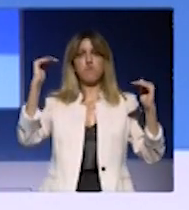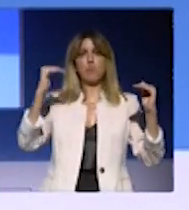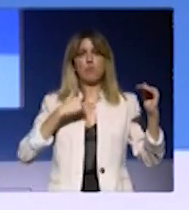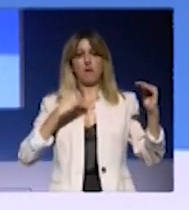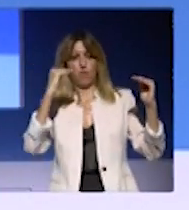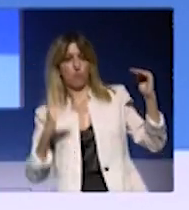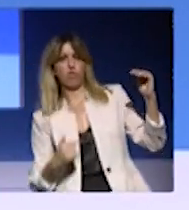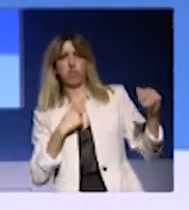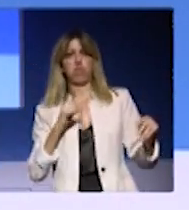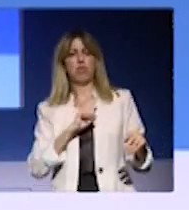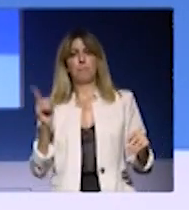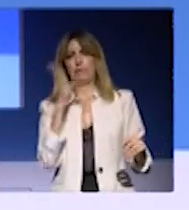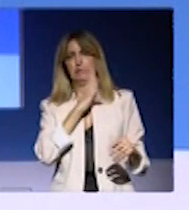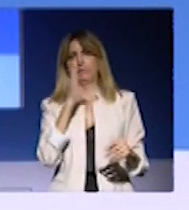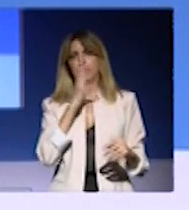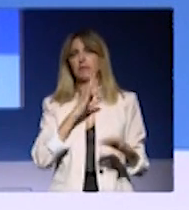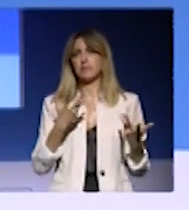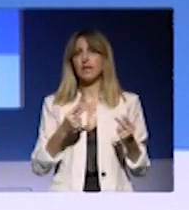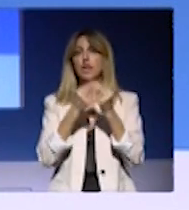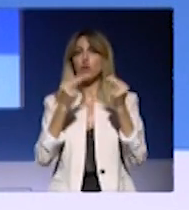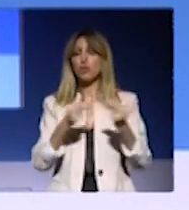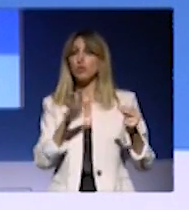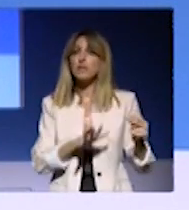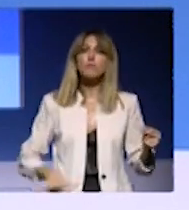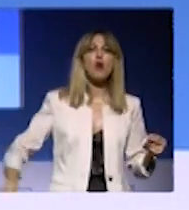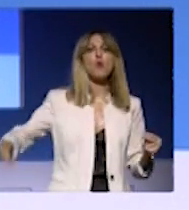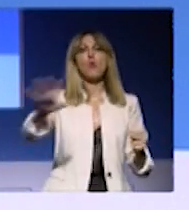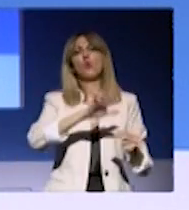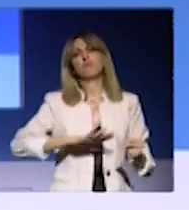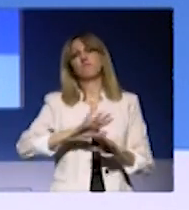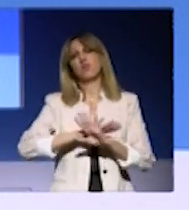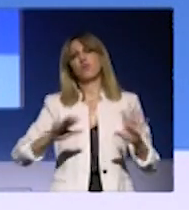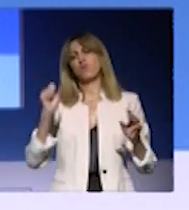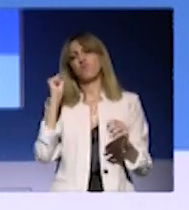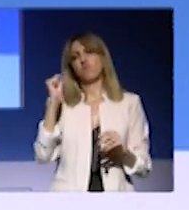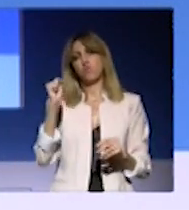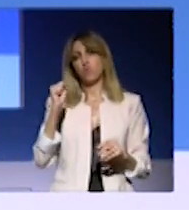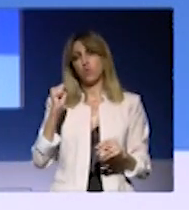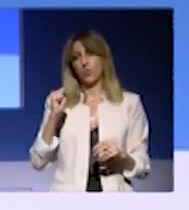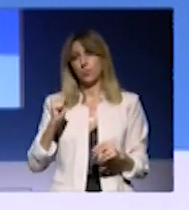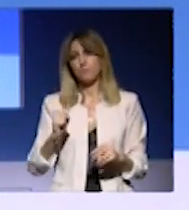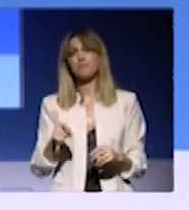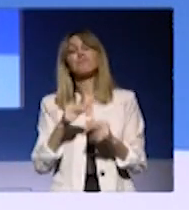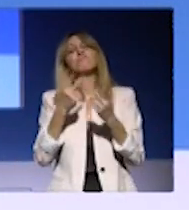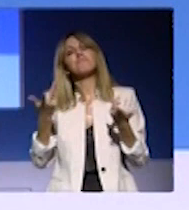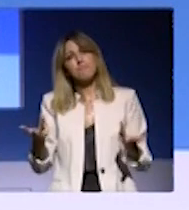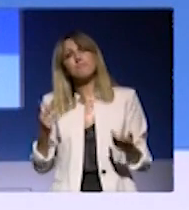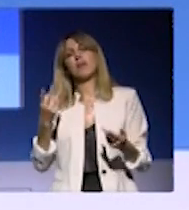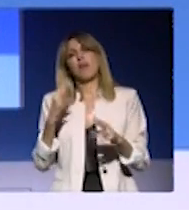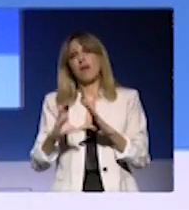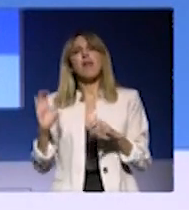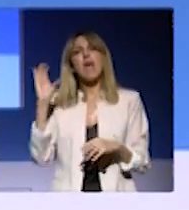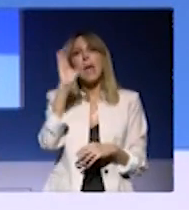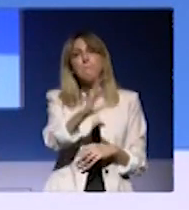περιφέρεια αποκτά ως αποτέλεσμα αυτής της πολύ σημαντικής επένδυσης η οποία έγινε στον τόπο σας